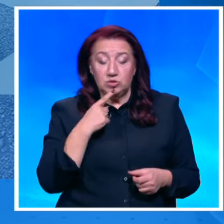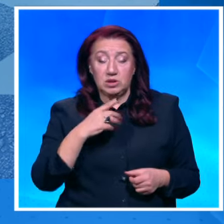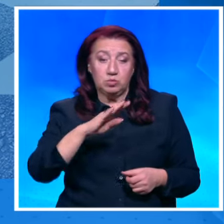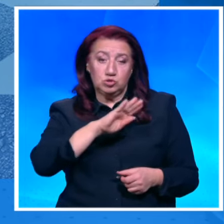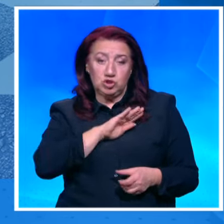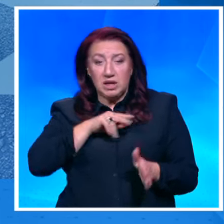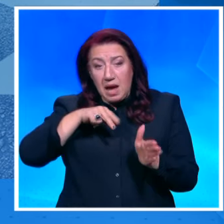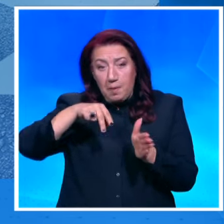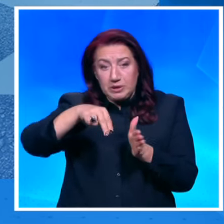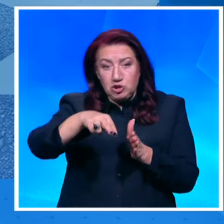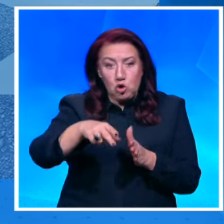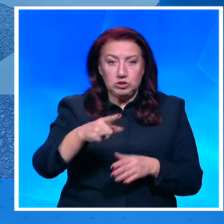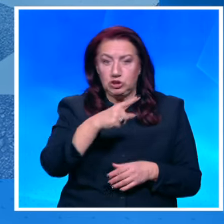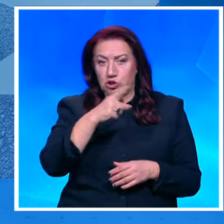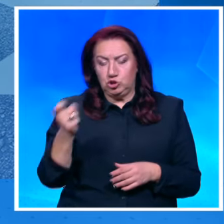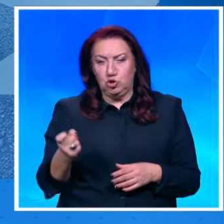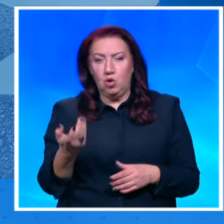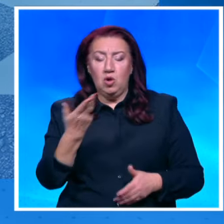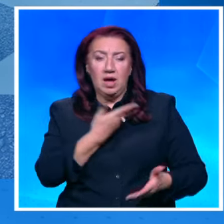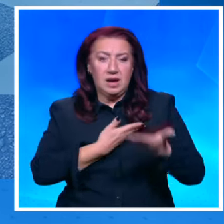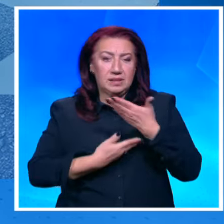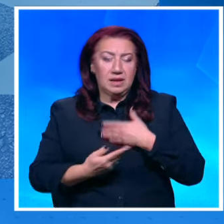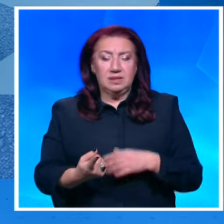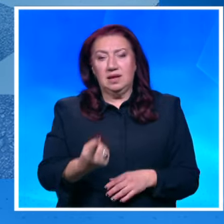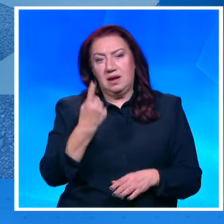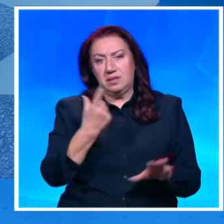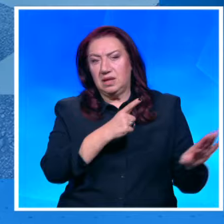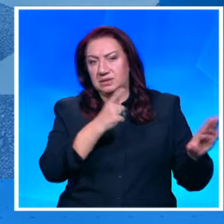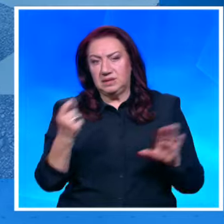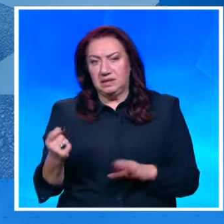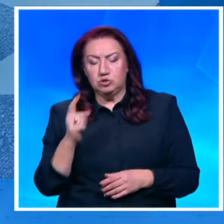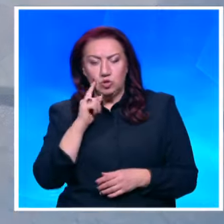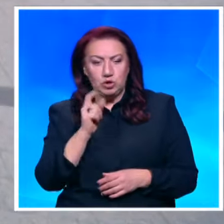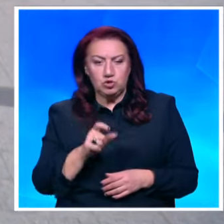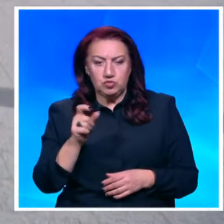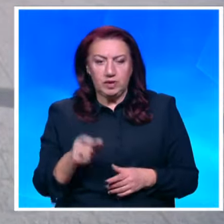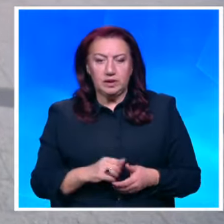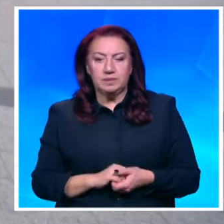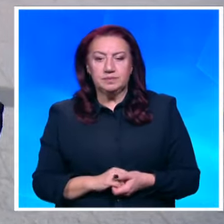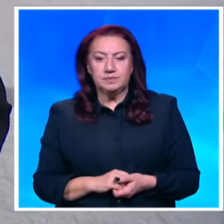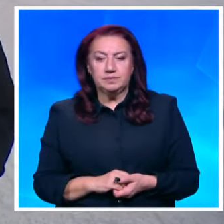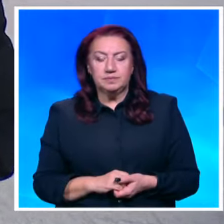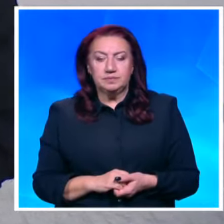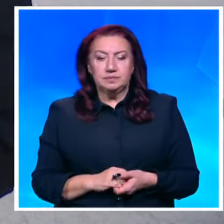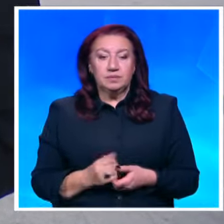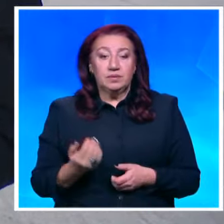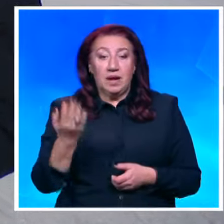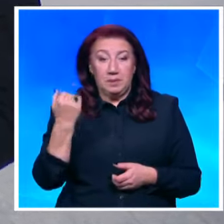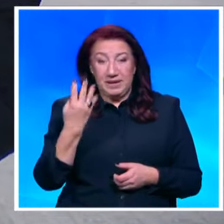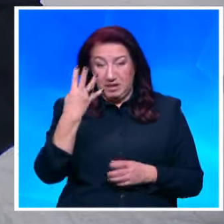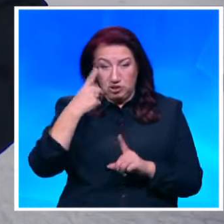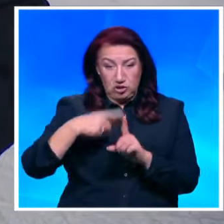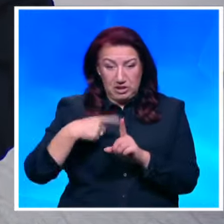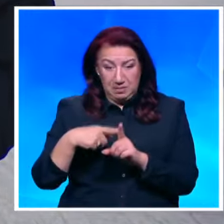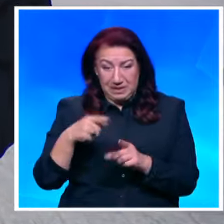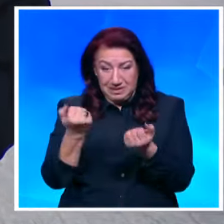са близо 100, а ранените 1700 уточняват от полицията. Преди 4 месеца тук, на